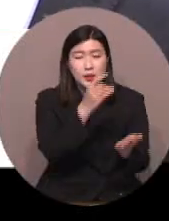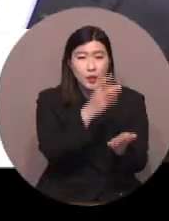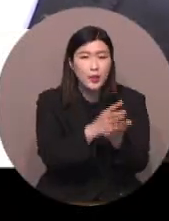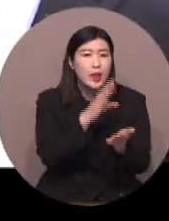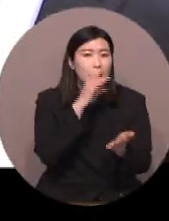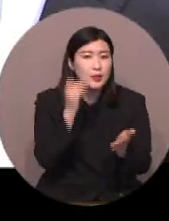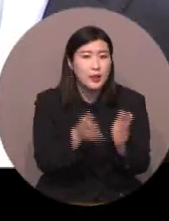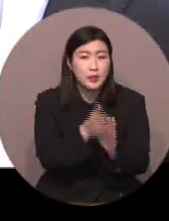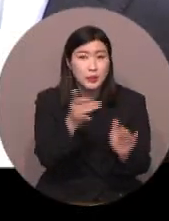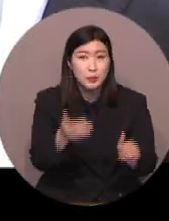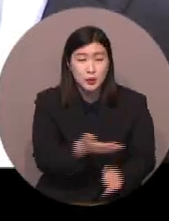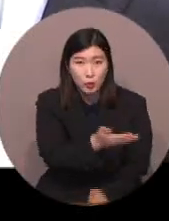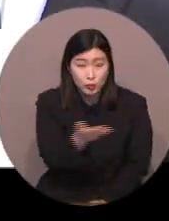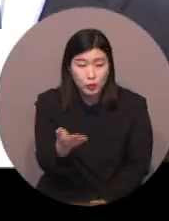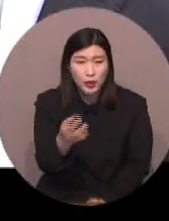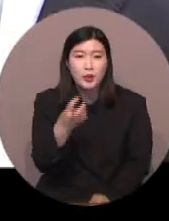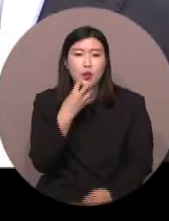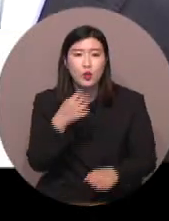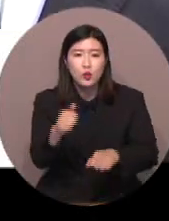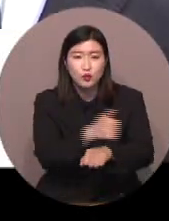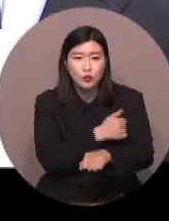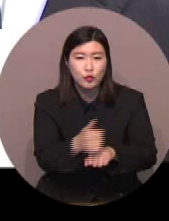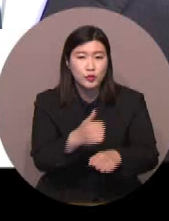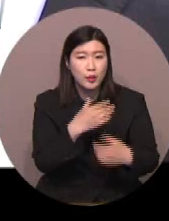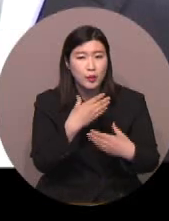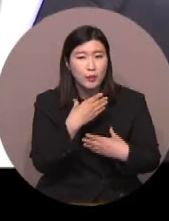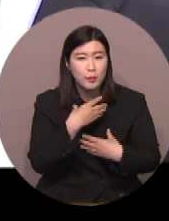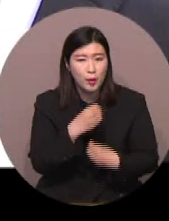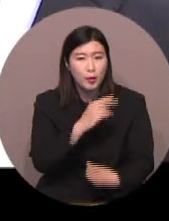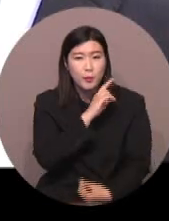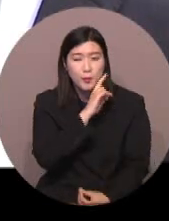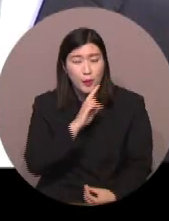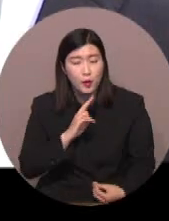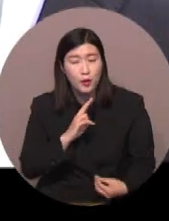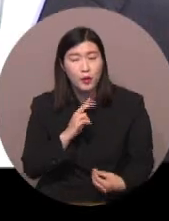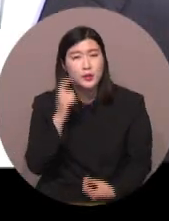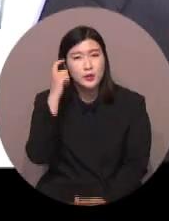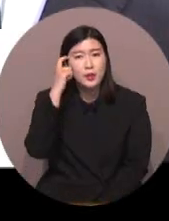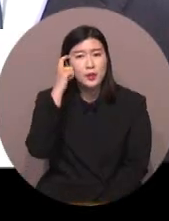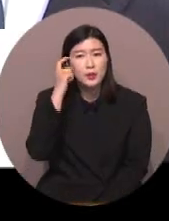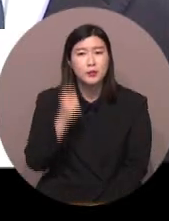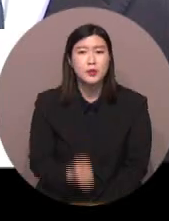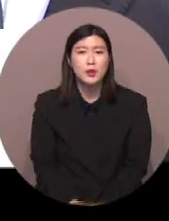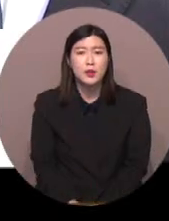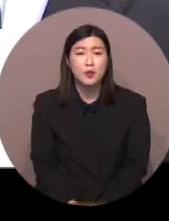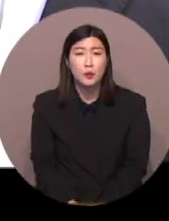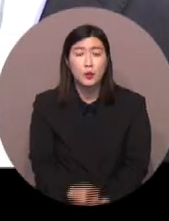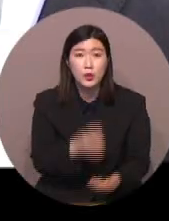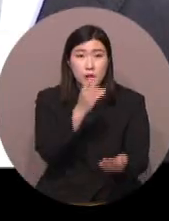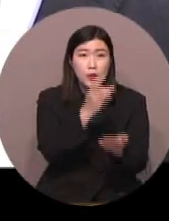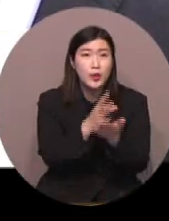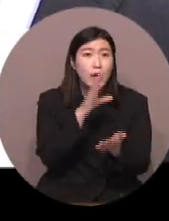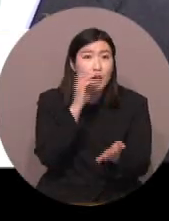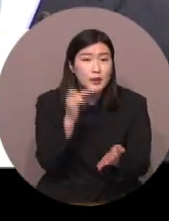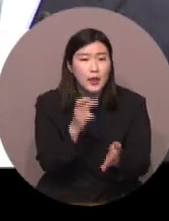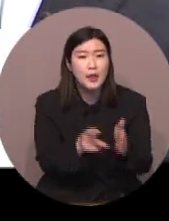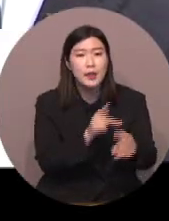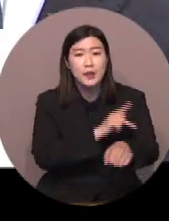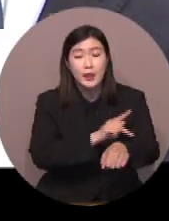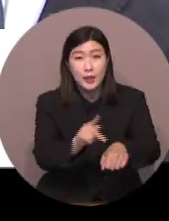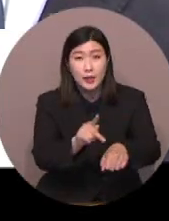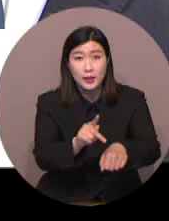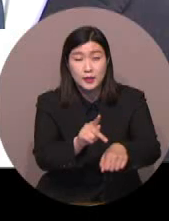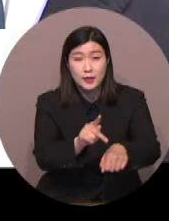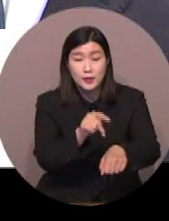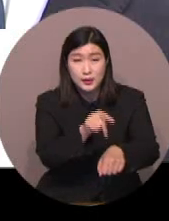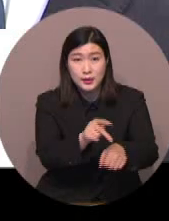어두 수도권 접근성이 라든가 에 교통 달 전에 것 안 역할을 할까 하고 생각합니다 또 천화 나서 학력의 예